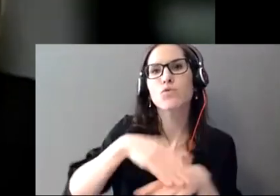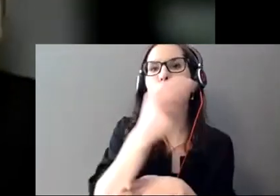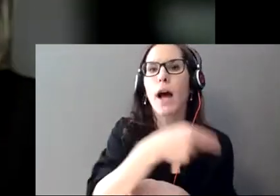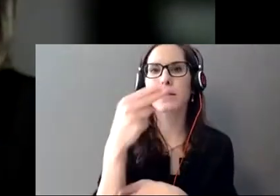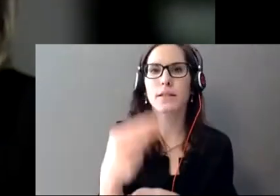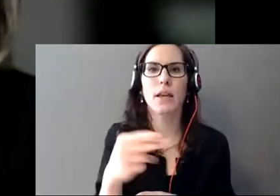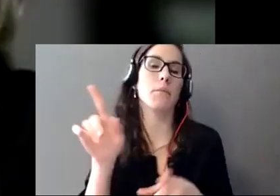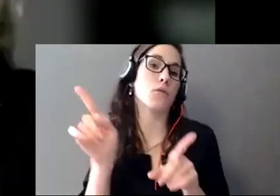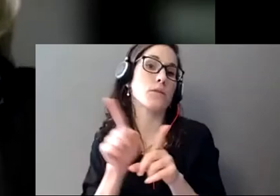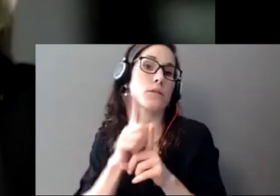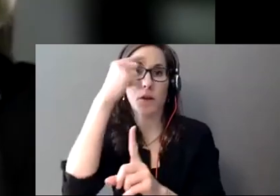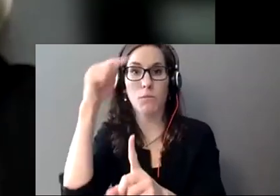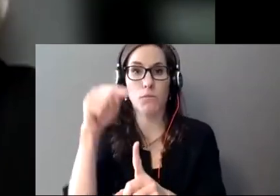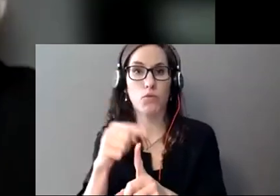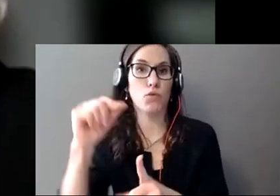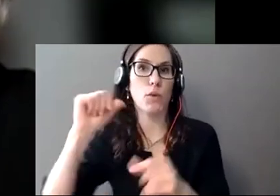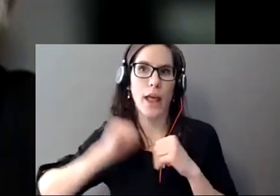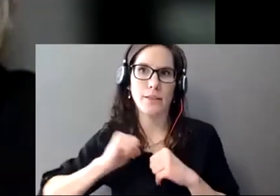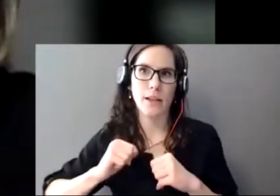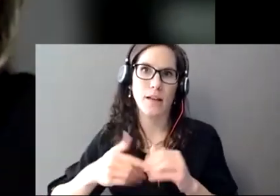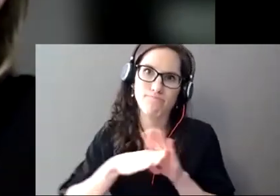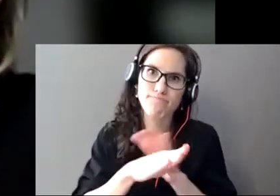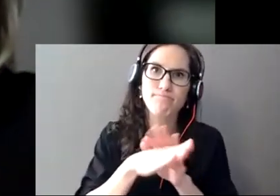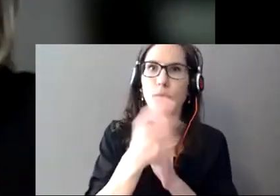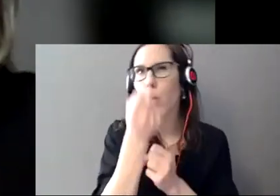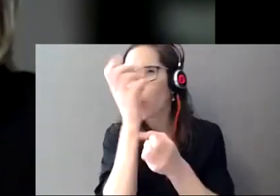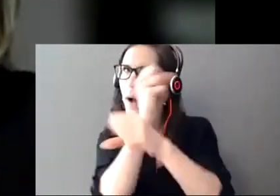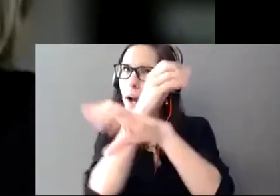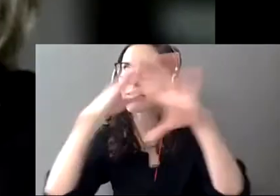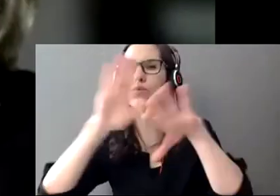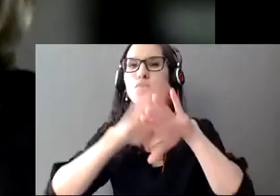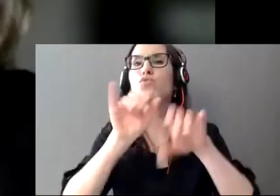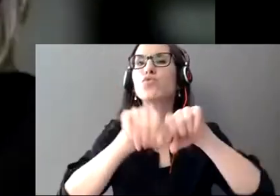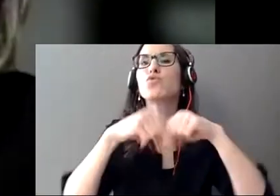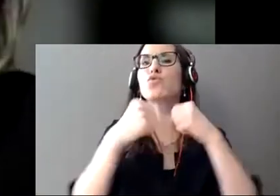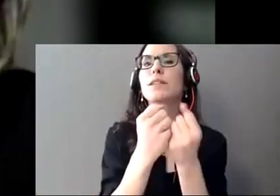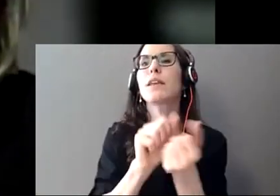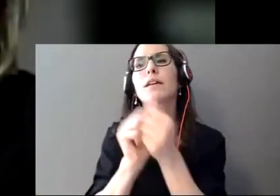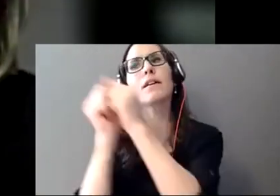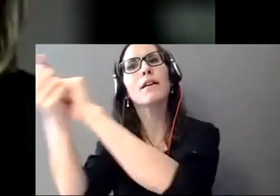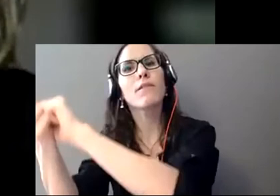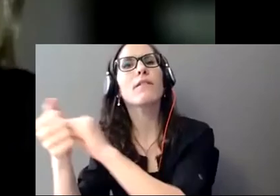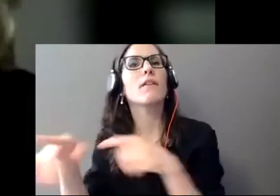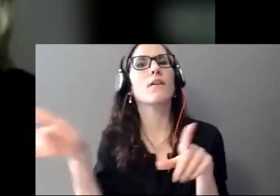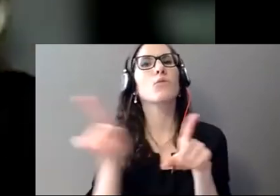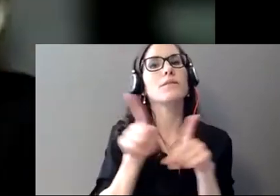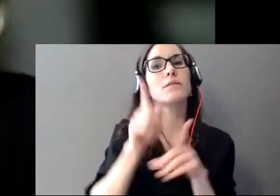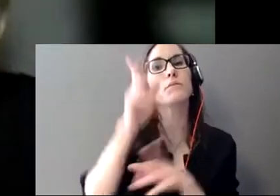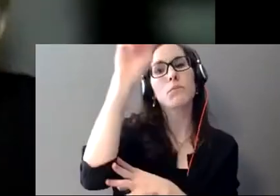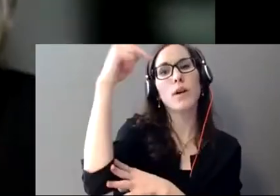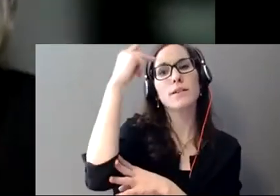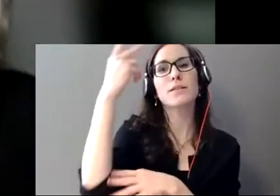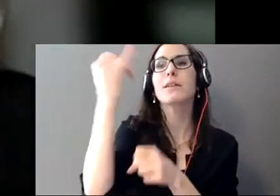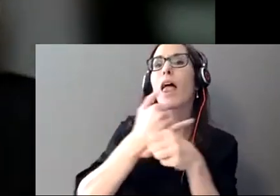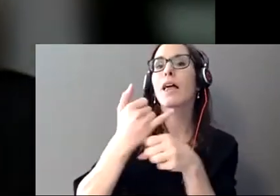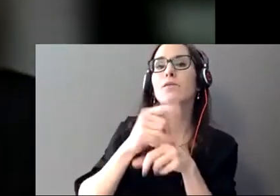contribuer à la compréhension de cette société en évolution et des politiques institutionnelles pour la considération,